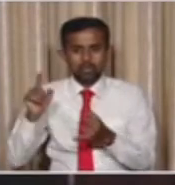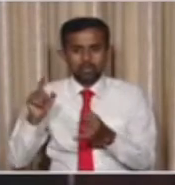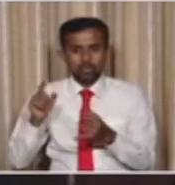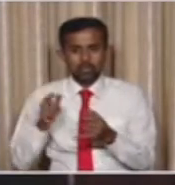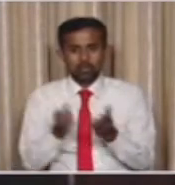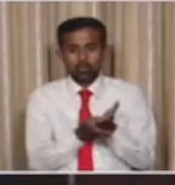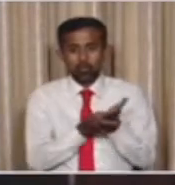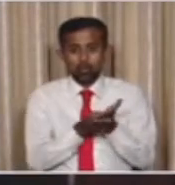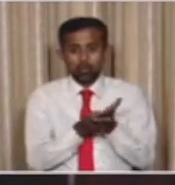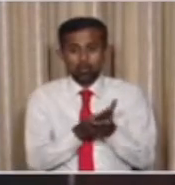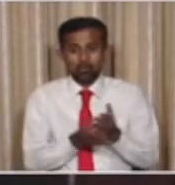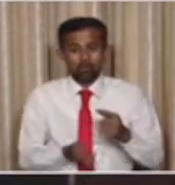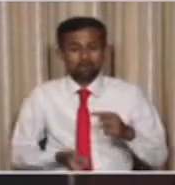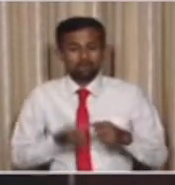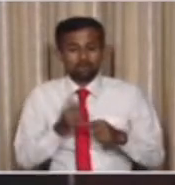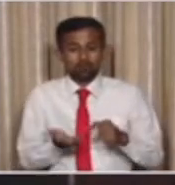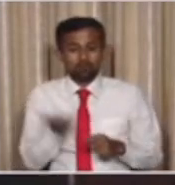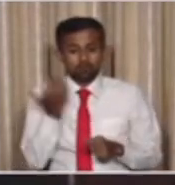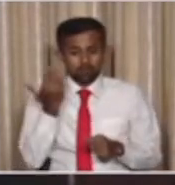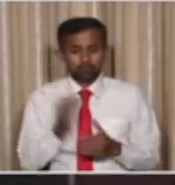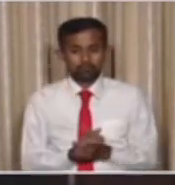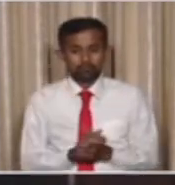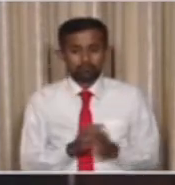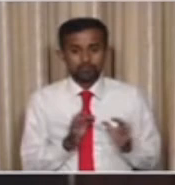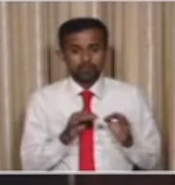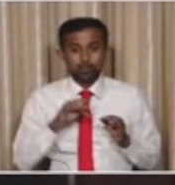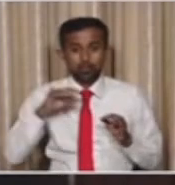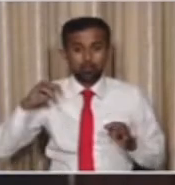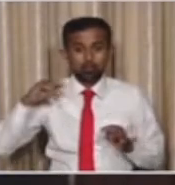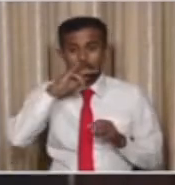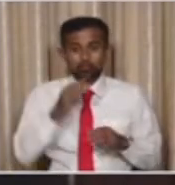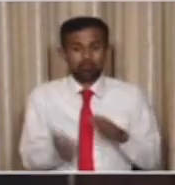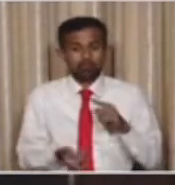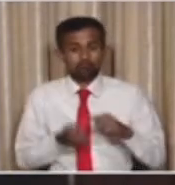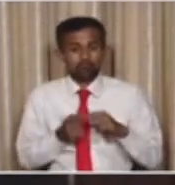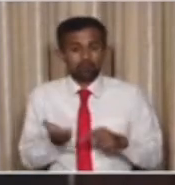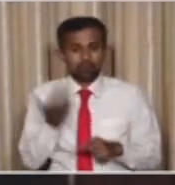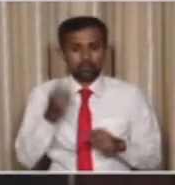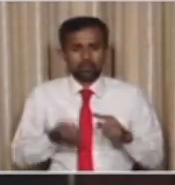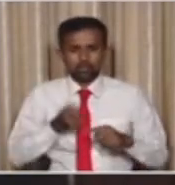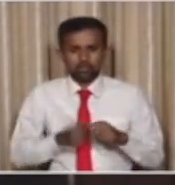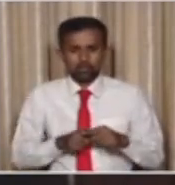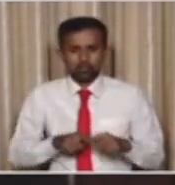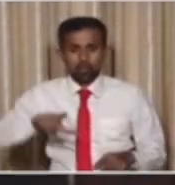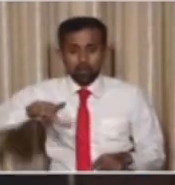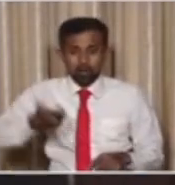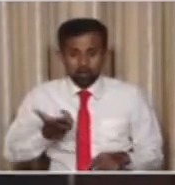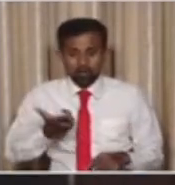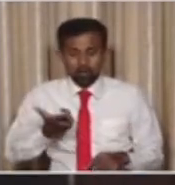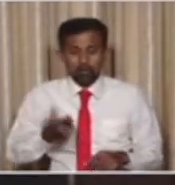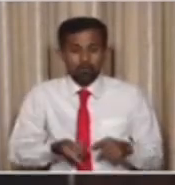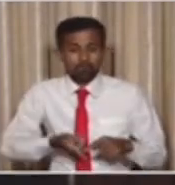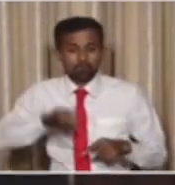ට්‍රේන් එකට වඩා වේගවත්. ඒ වගේම බෝයිං ගුවන් යානයකට වඩා වේගවත්. පැට කිලෝමීටර් 700ක වගේ